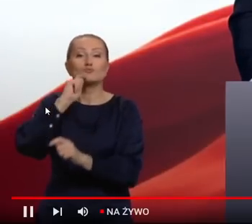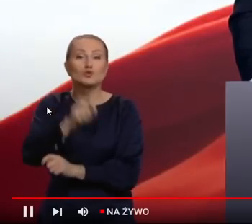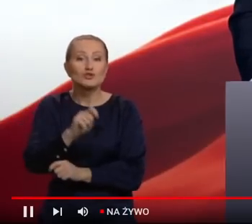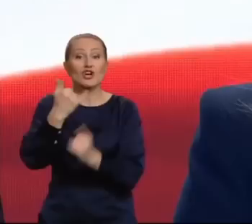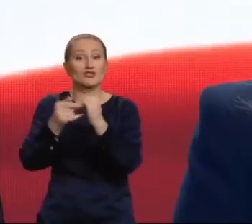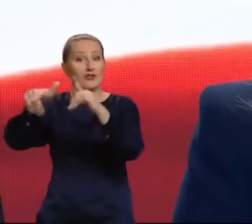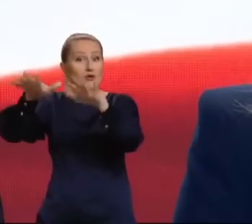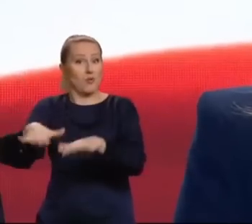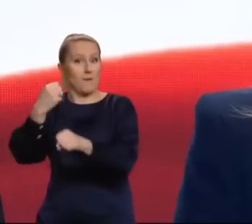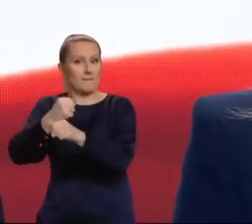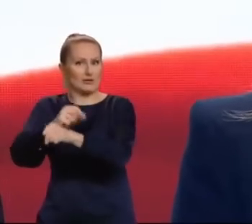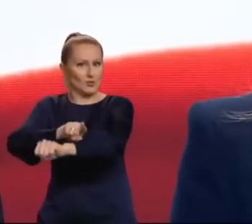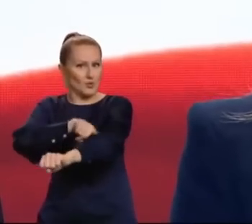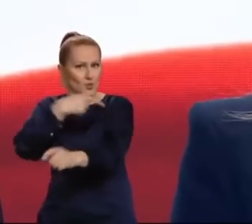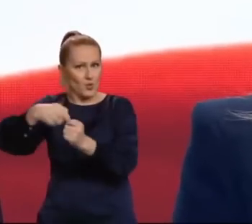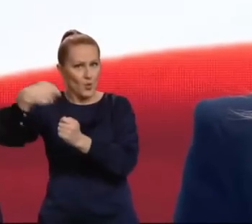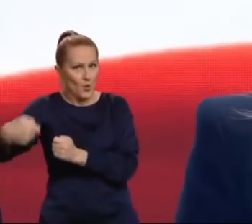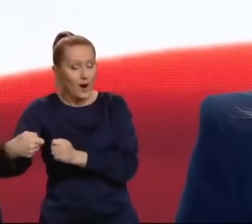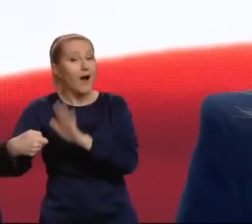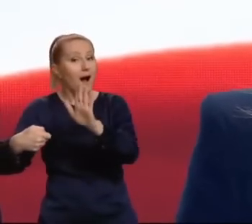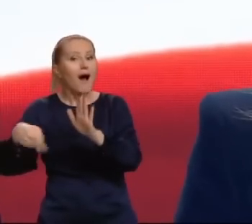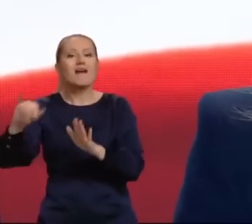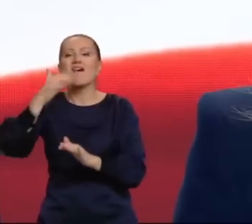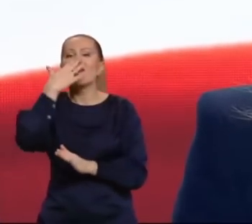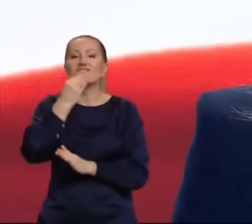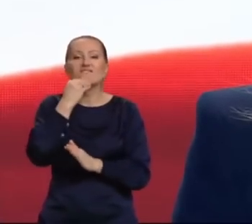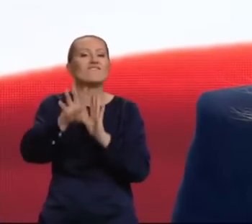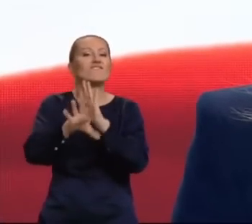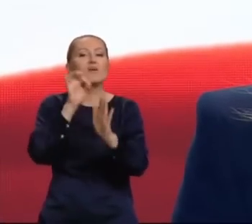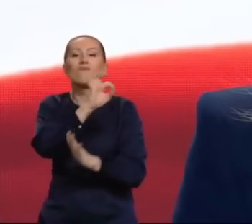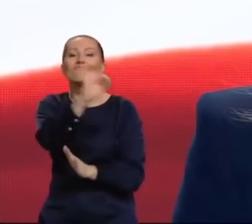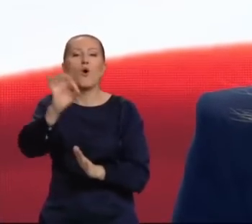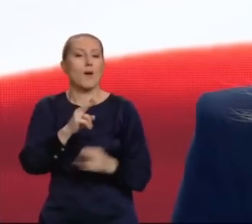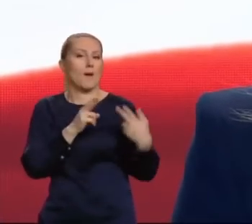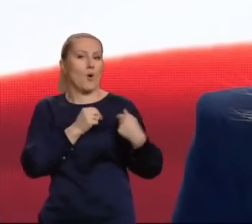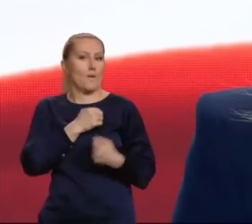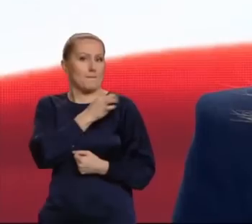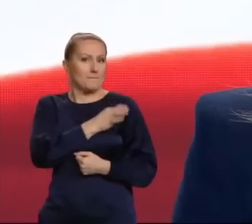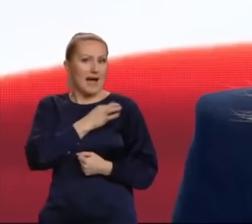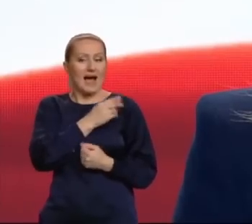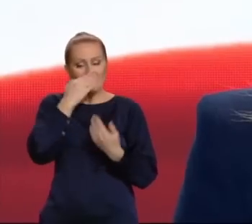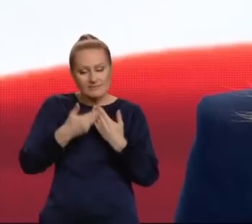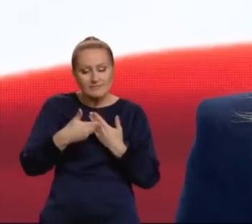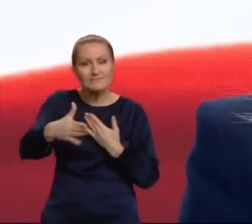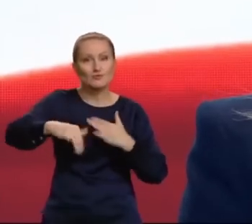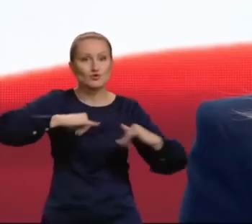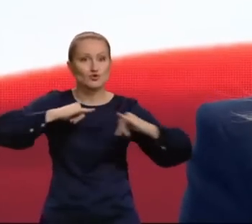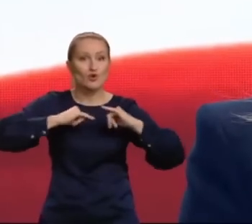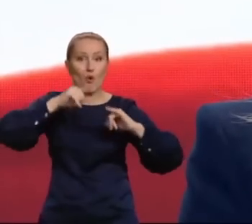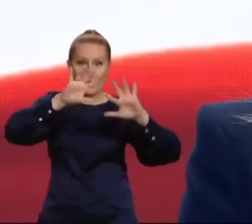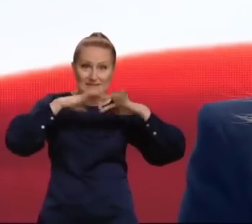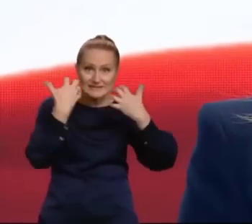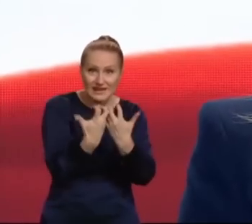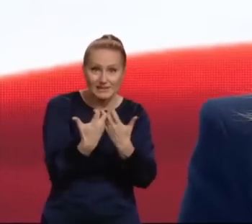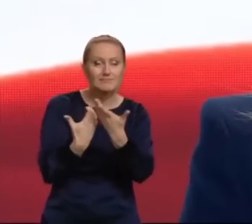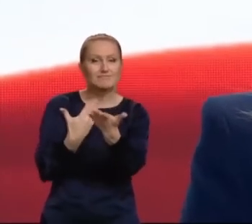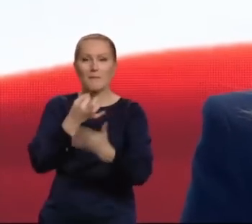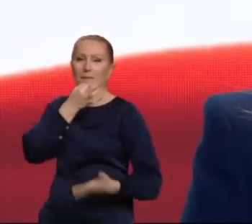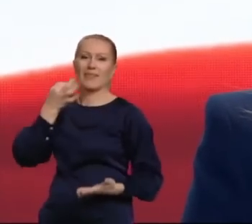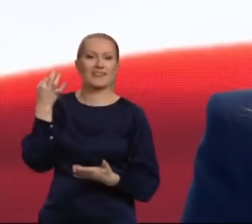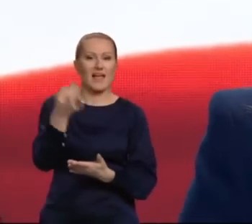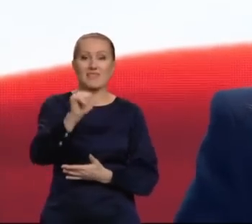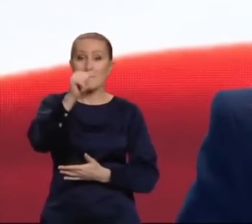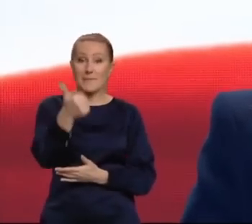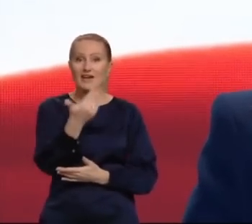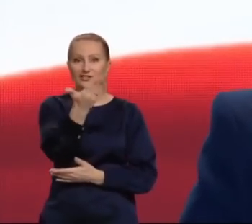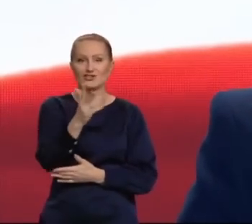pracy. Reaguje? Jakie stanowisko w tej sprawie prezentuje Państwa Komitet w perspektywie następnej kadencji Sejmu? To pytanie kieruję w pierwszej kolejności